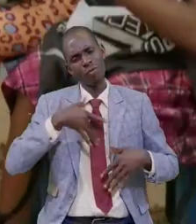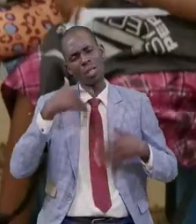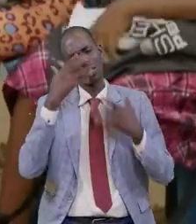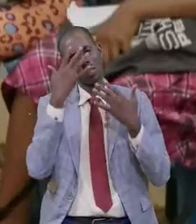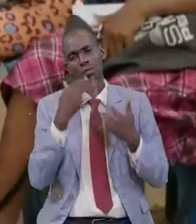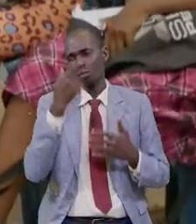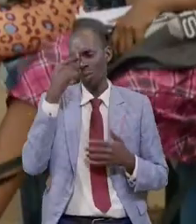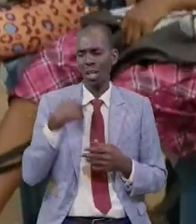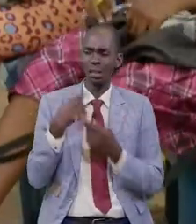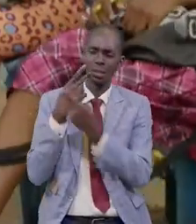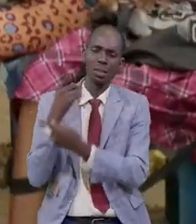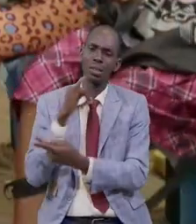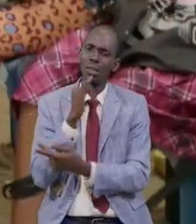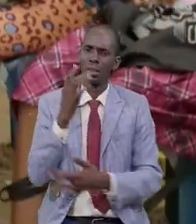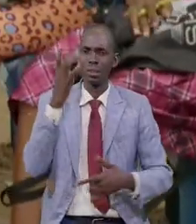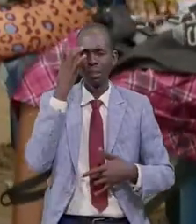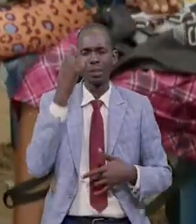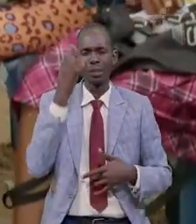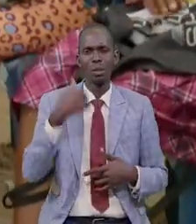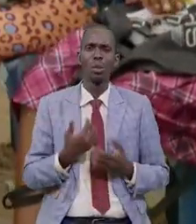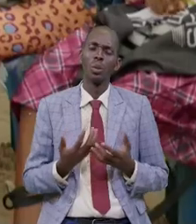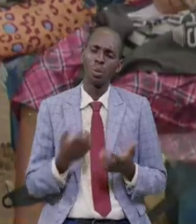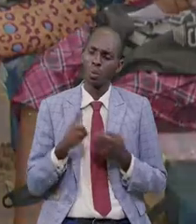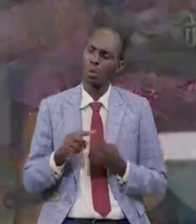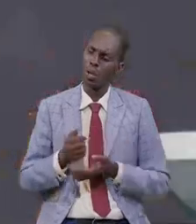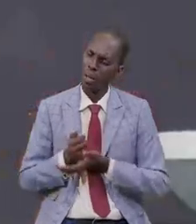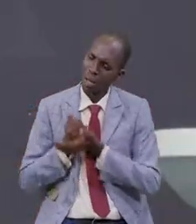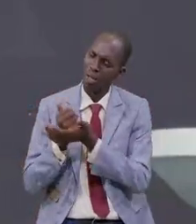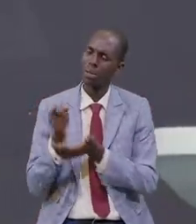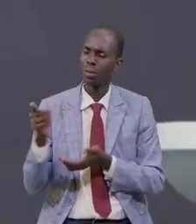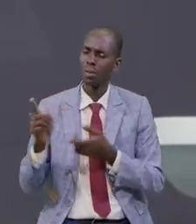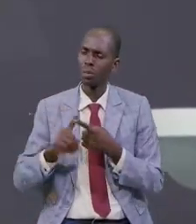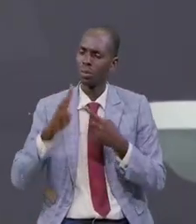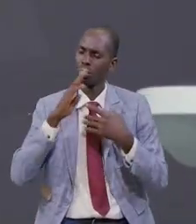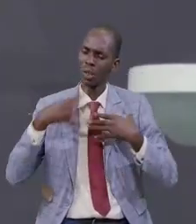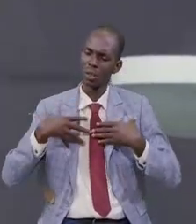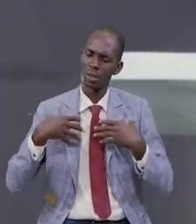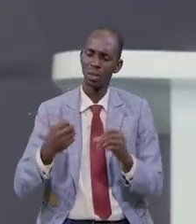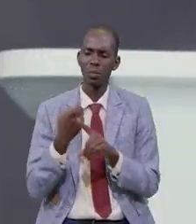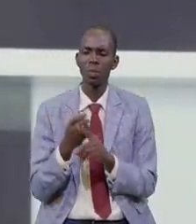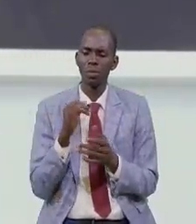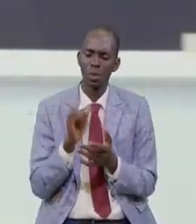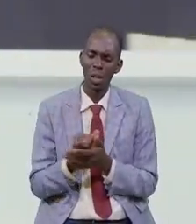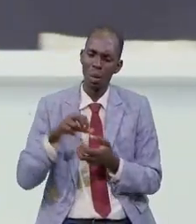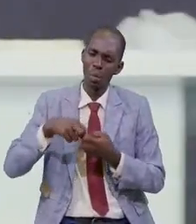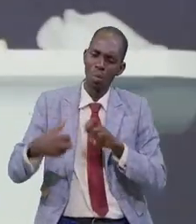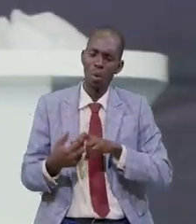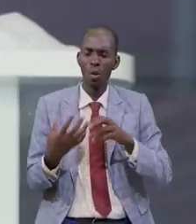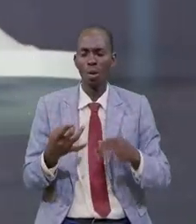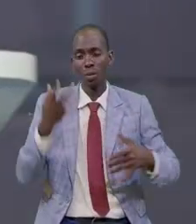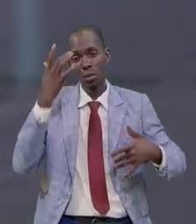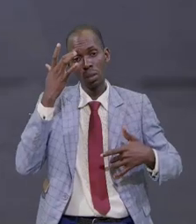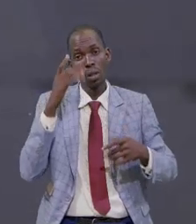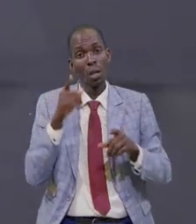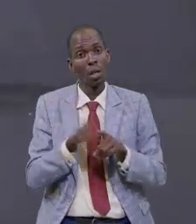quelque chose tu aimes vraiment les relever sur le lit d'affliction et comme